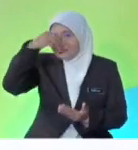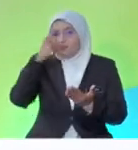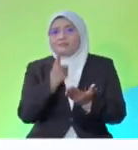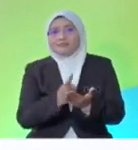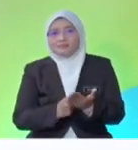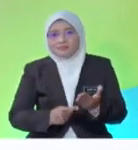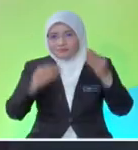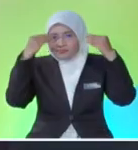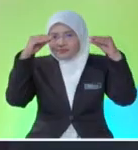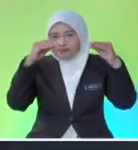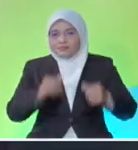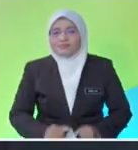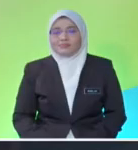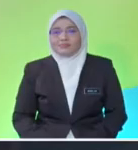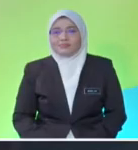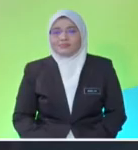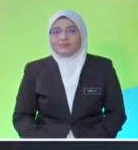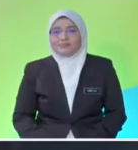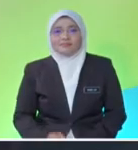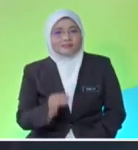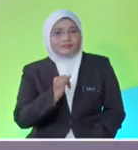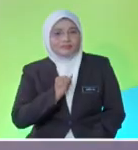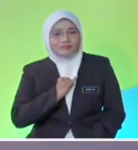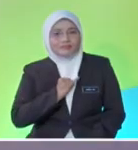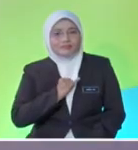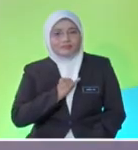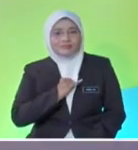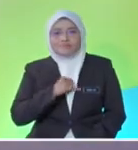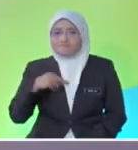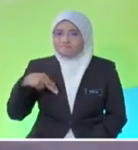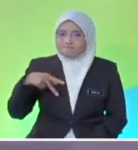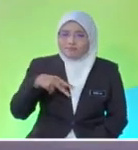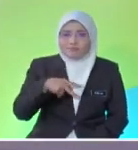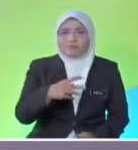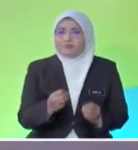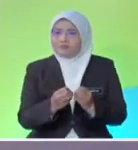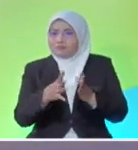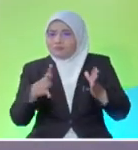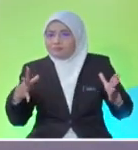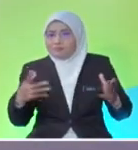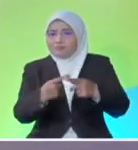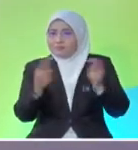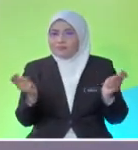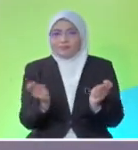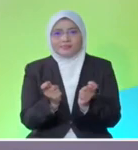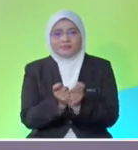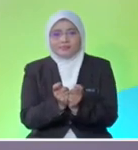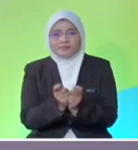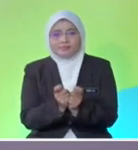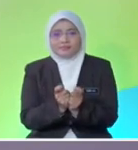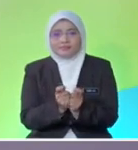tadi? Oh, itulah. Saya telah mengembara ke banyak tempat seperti yang boleh dilihat di depan